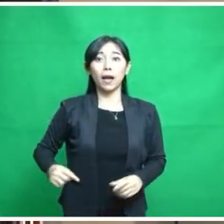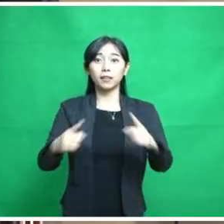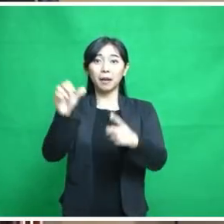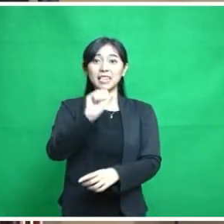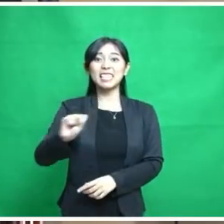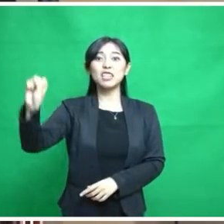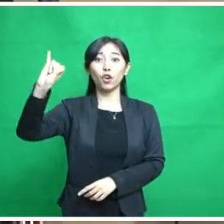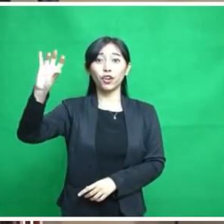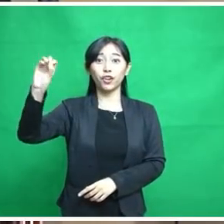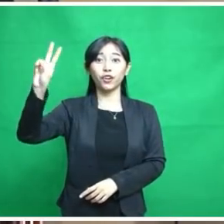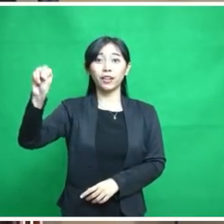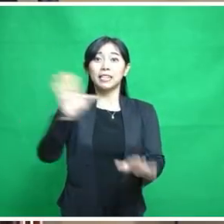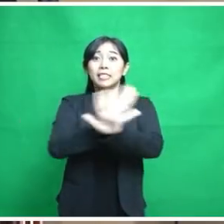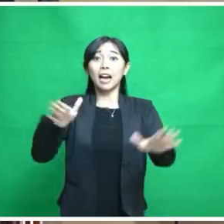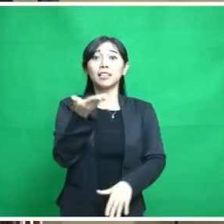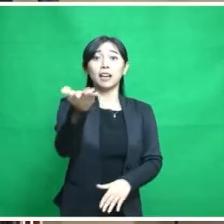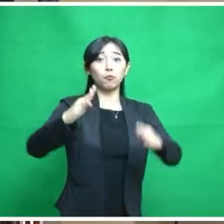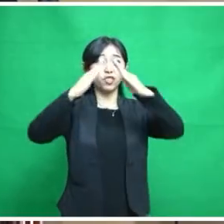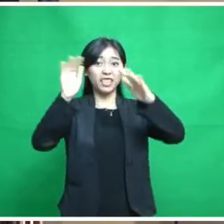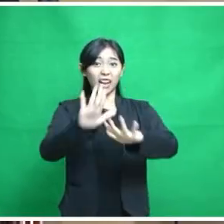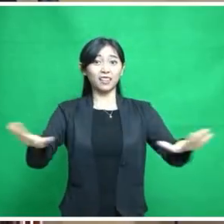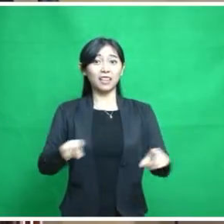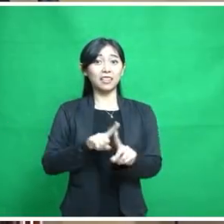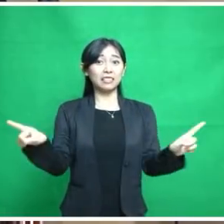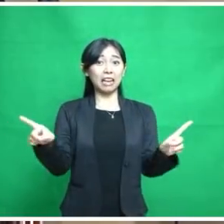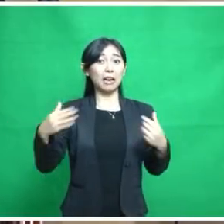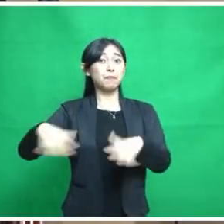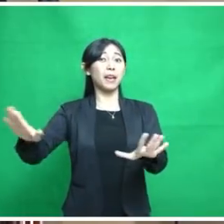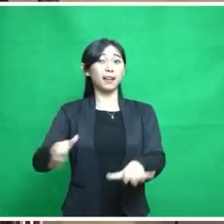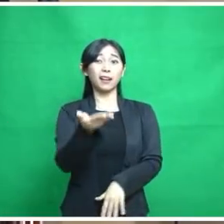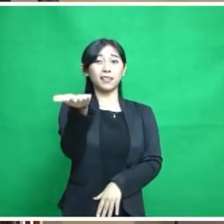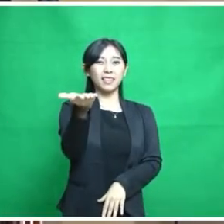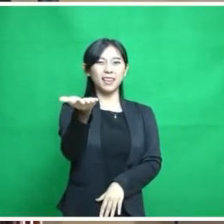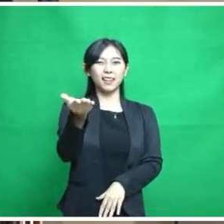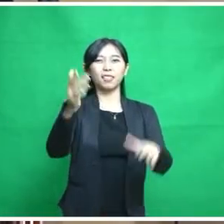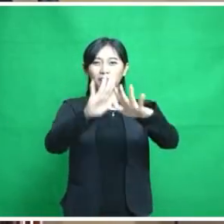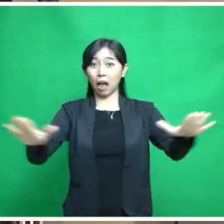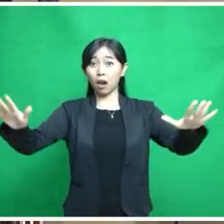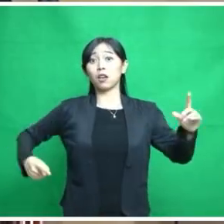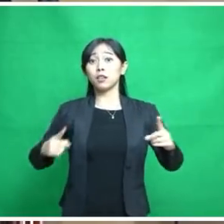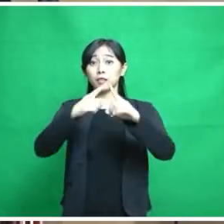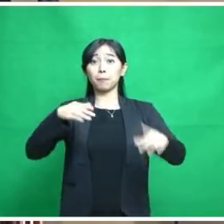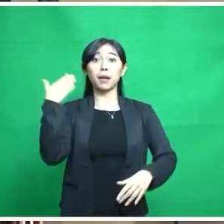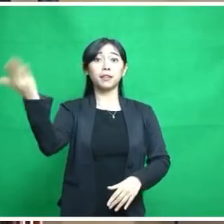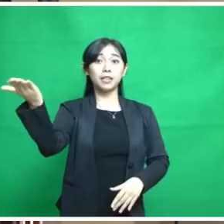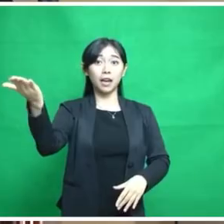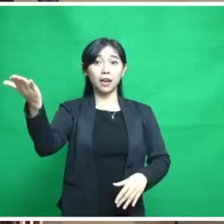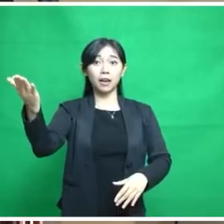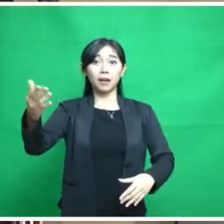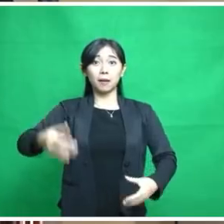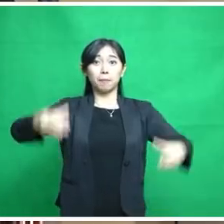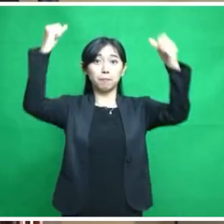Sion, janganlah kamu tinggal tenang dan janganlah biarkan dia tinggal tenang, sampai ia